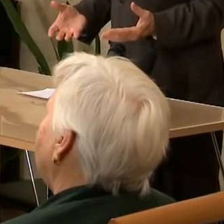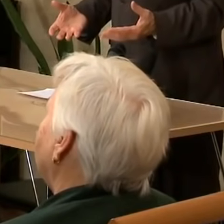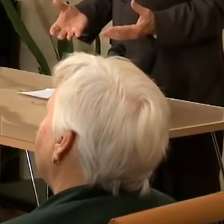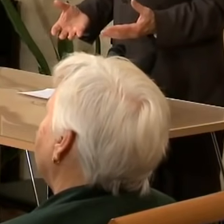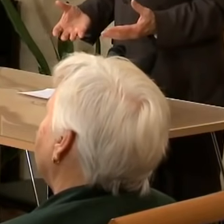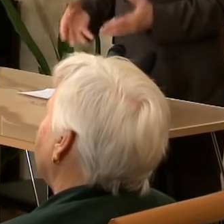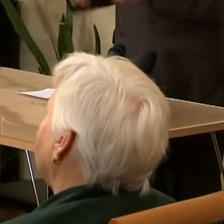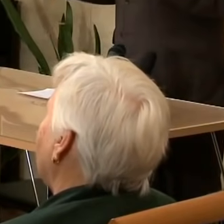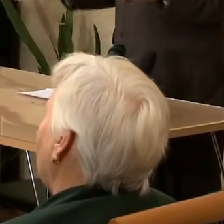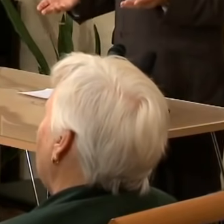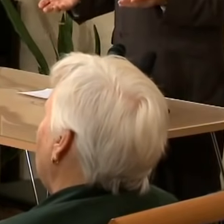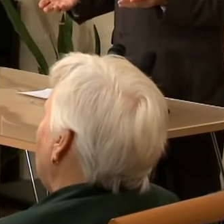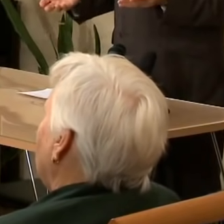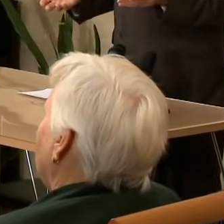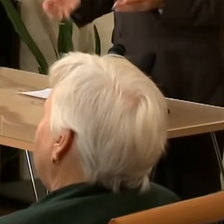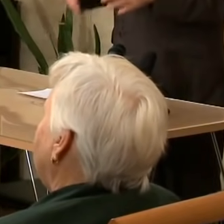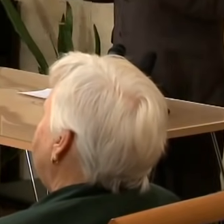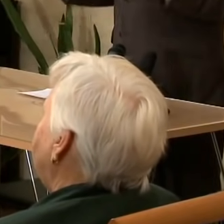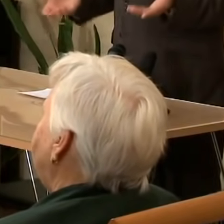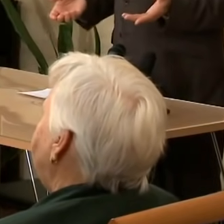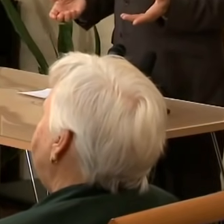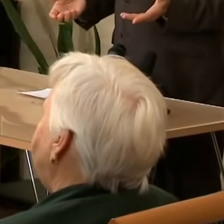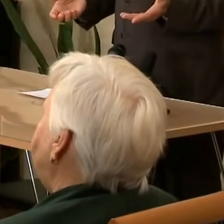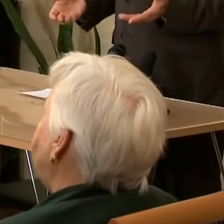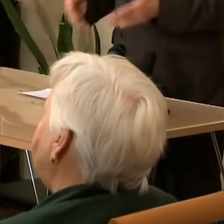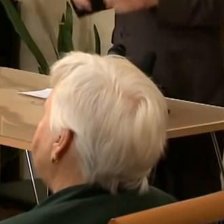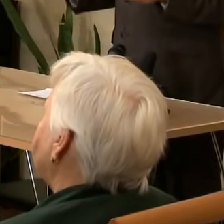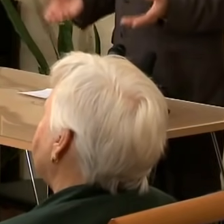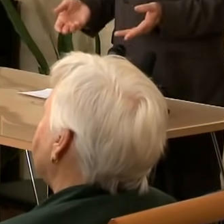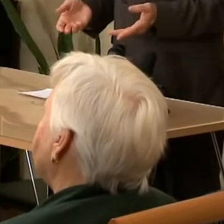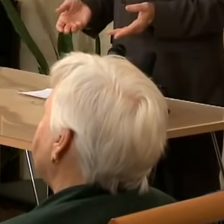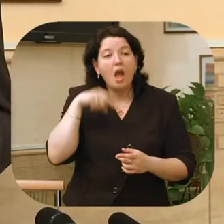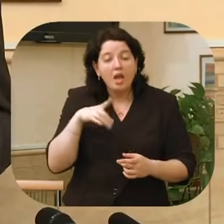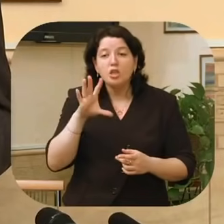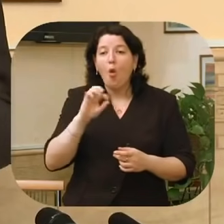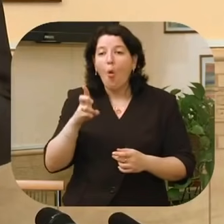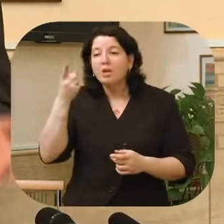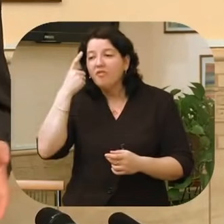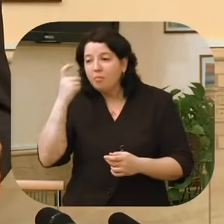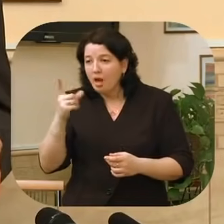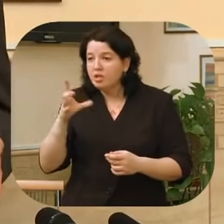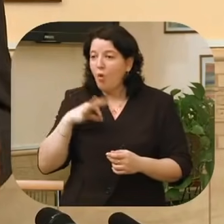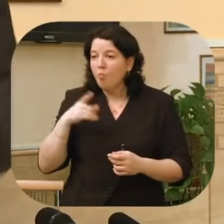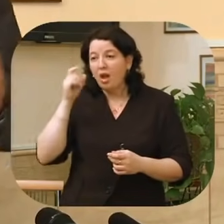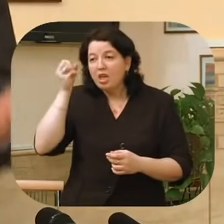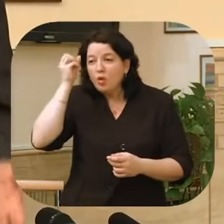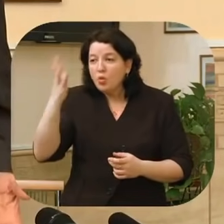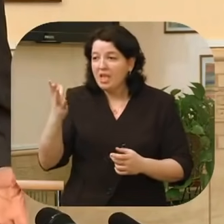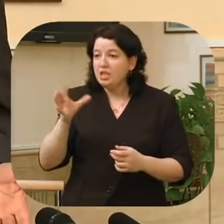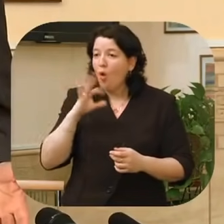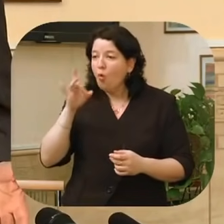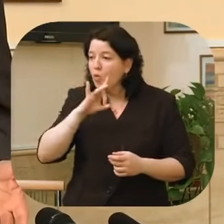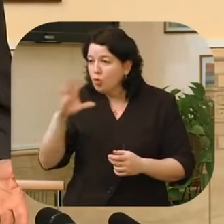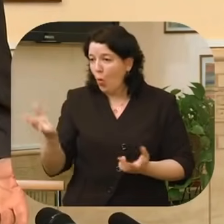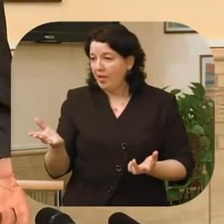Замечательно. Как много мы говорим об уме, о знаниях, об информации, об эрудиции, о